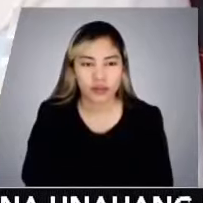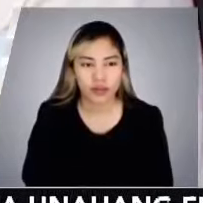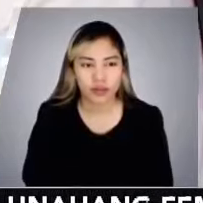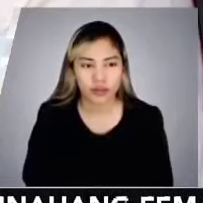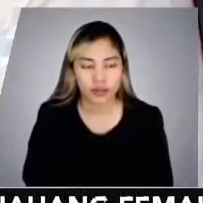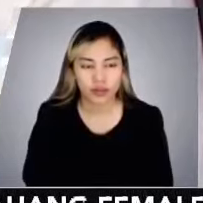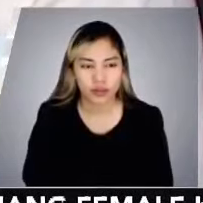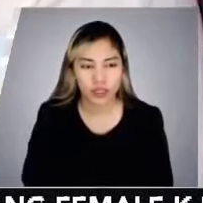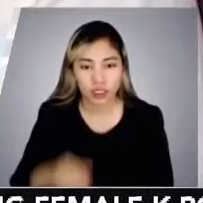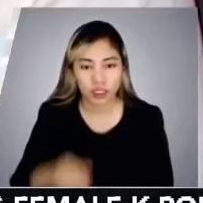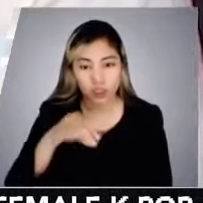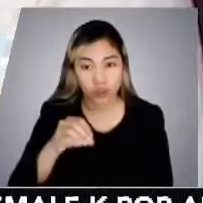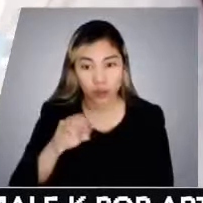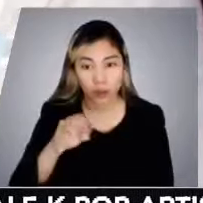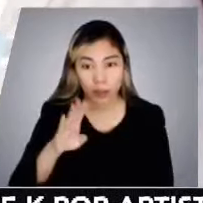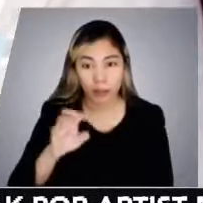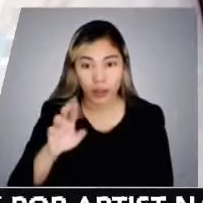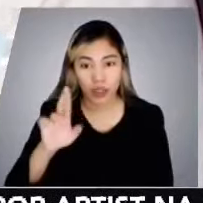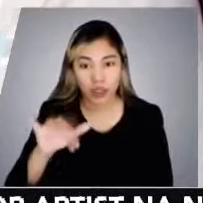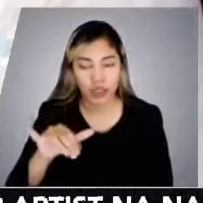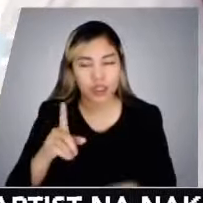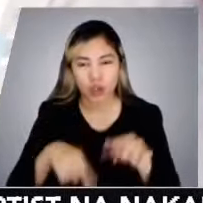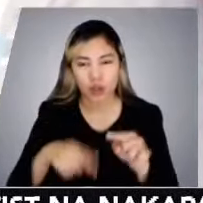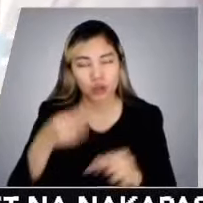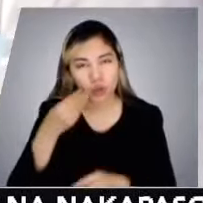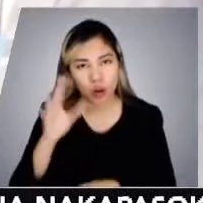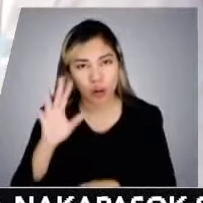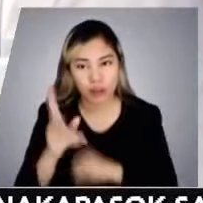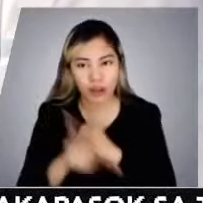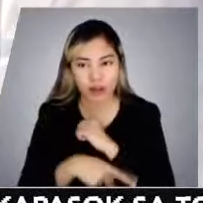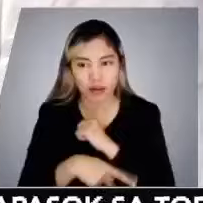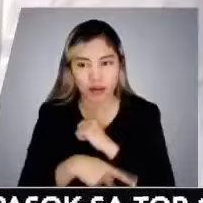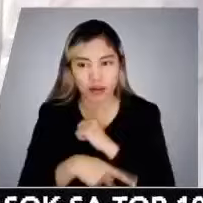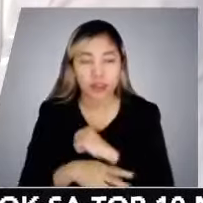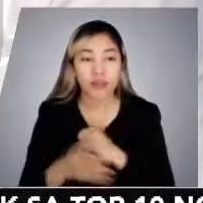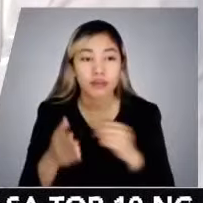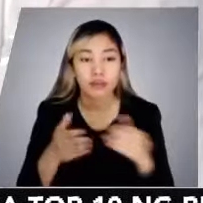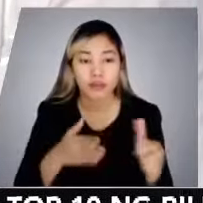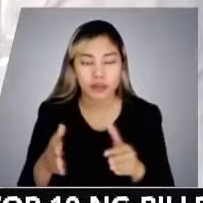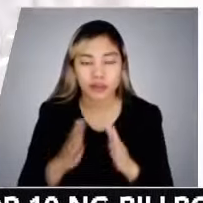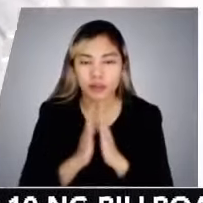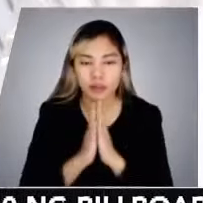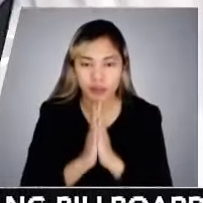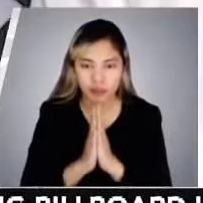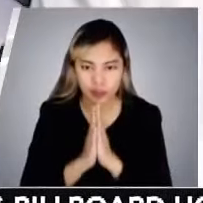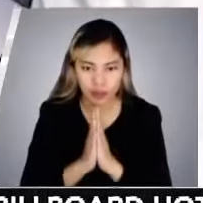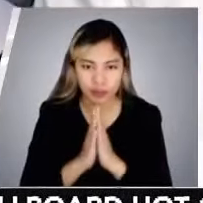probinsya this year. Kaya plano niyang ipagdasal ang yumaong loved ones.